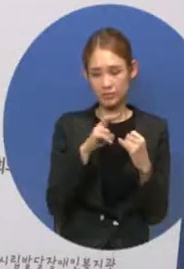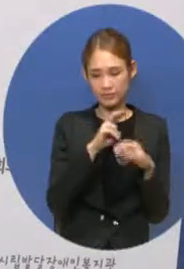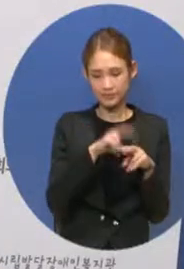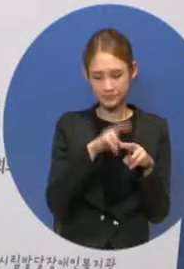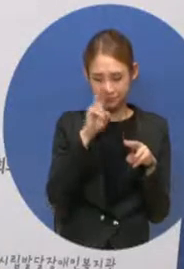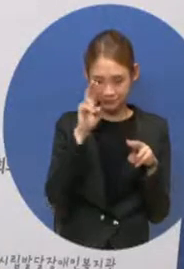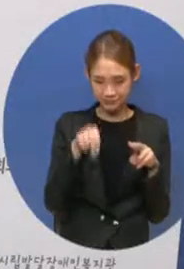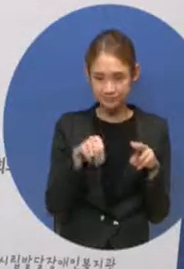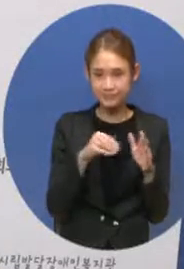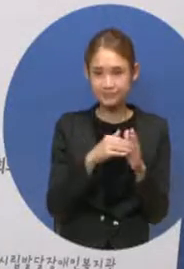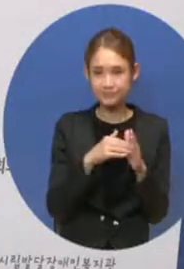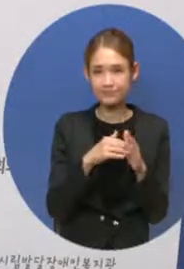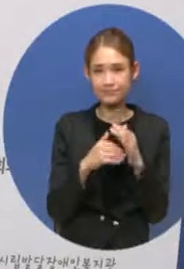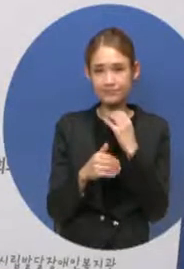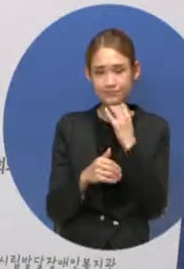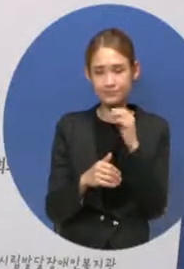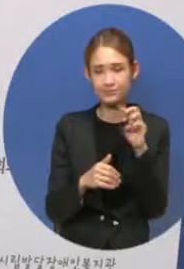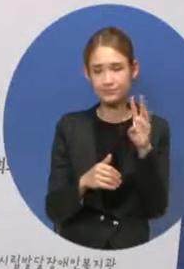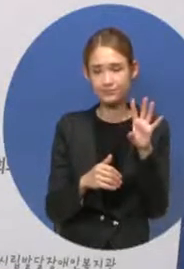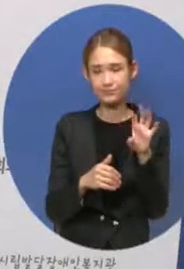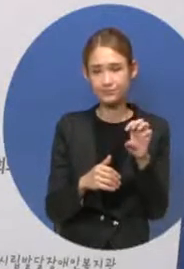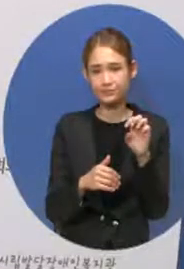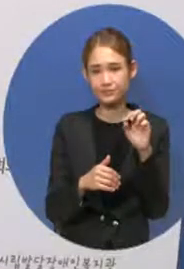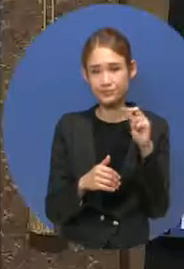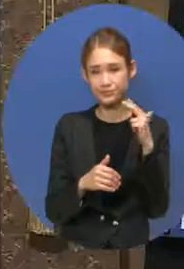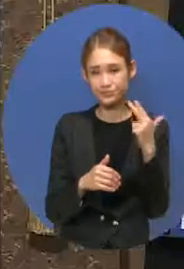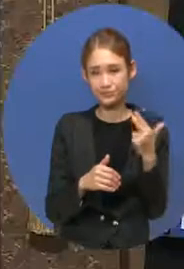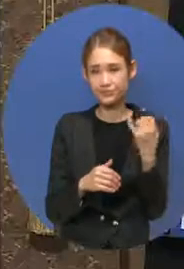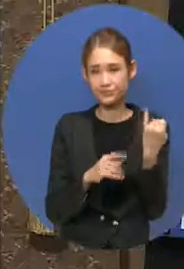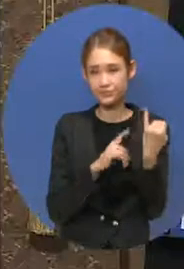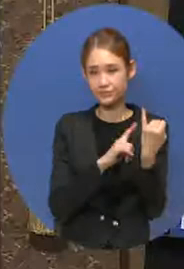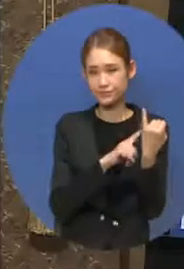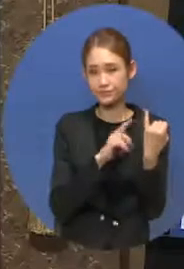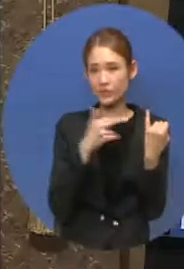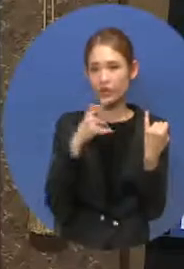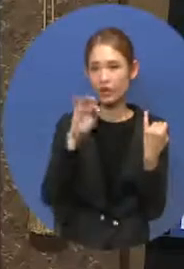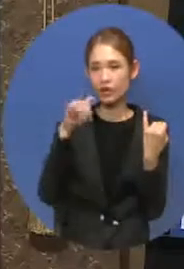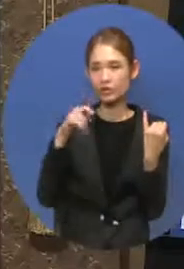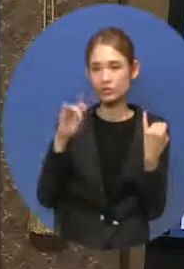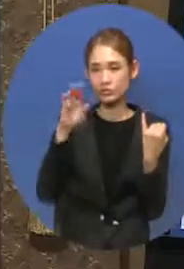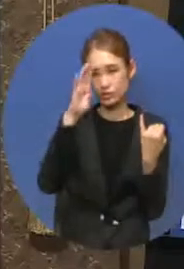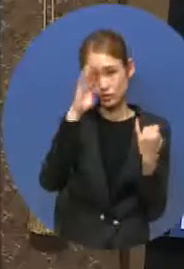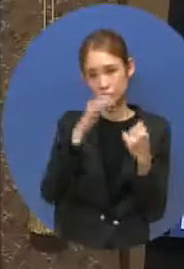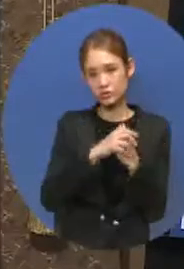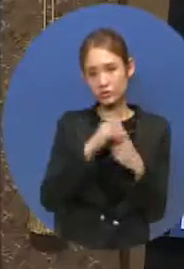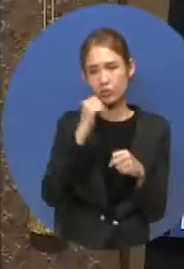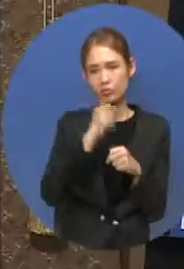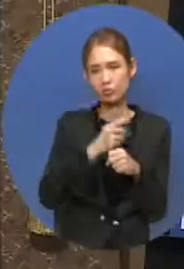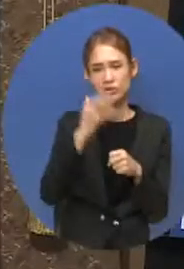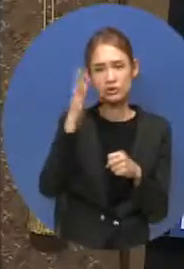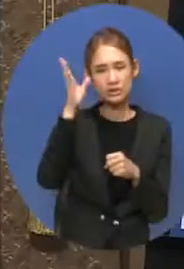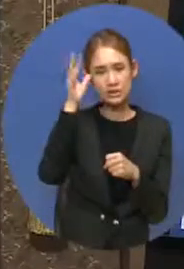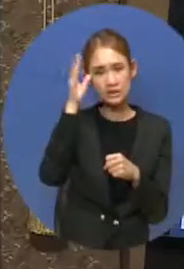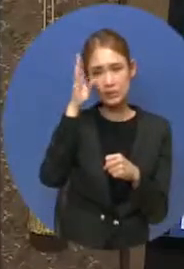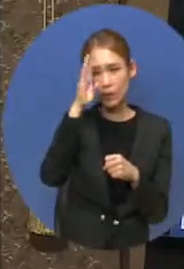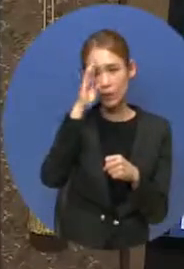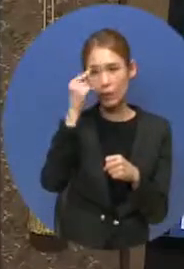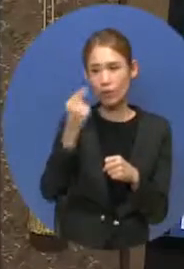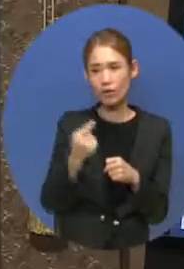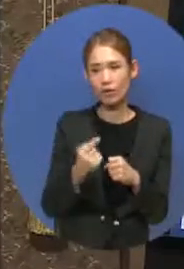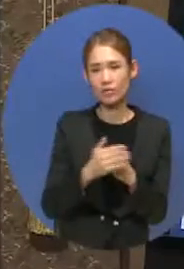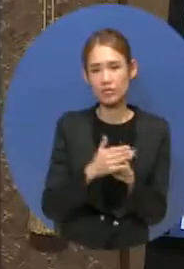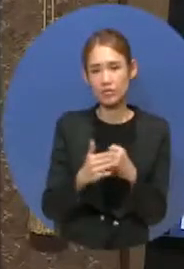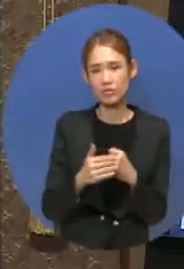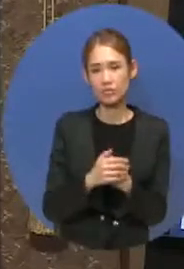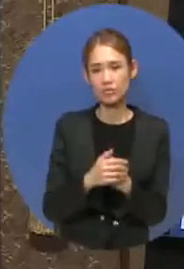하셨는데요. 47세 여성이신데 다운 증후군 여성분이세요. 네. 근데 벌써 치매가 와서